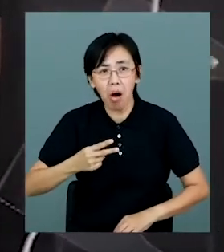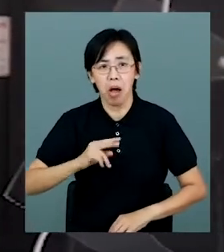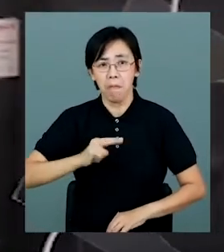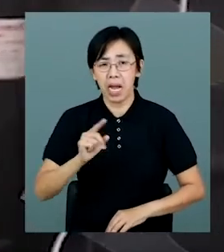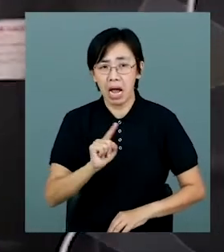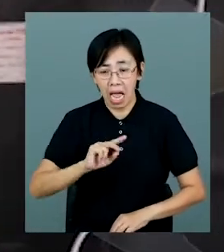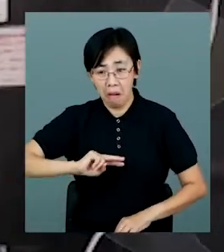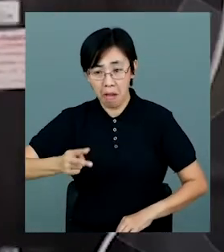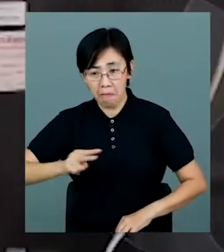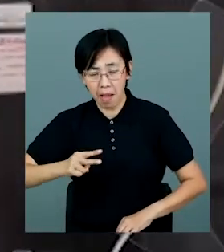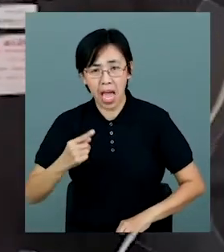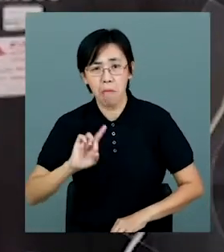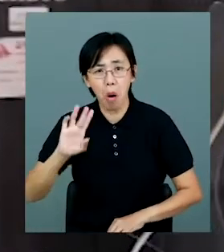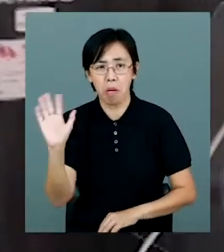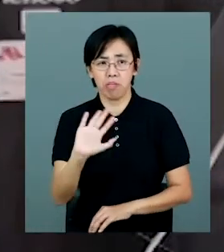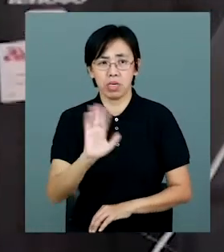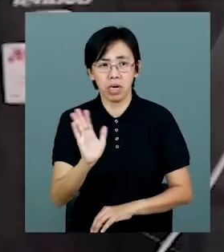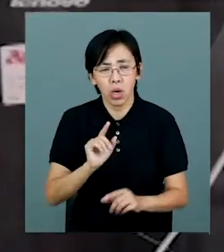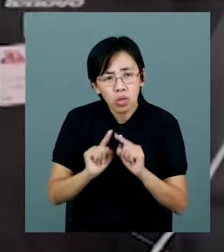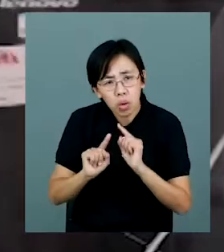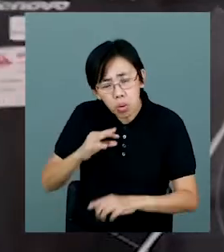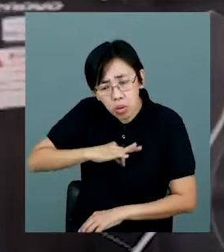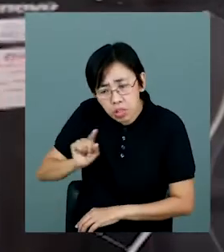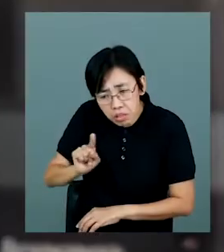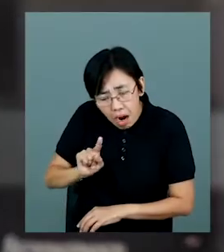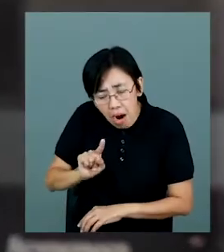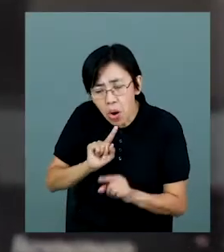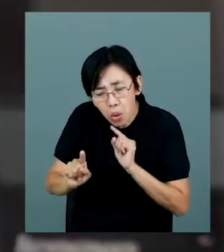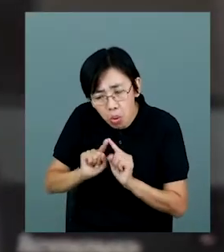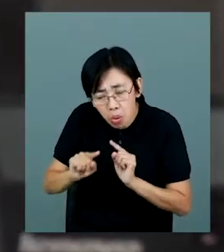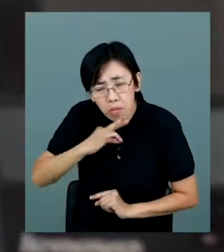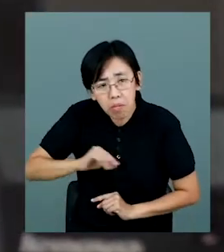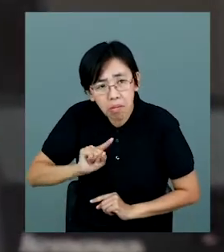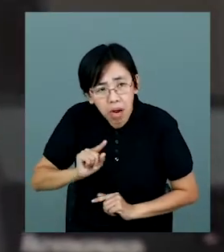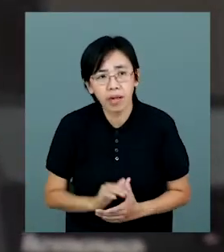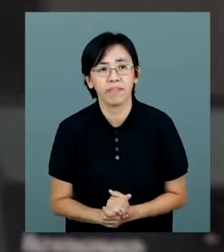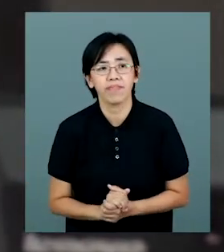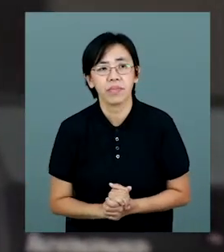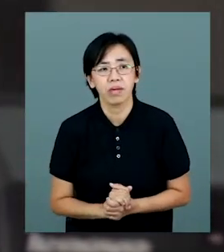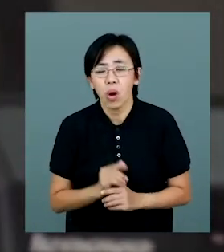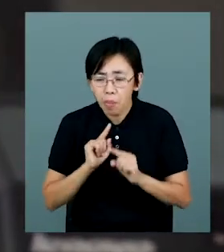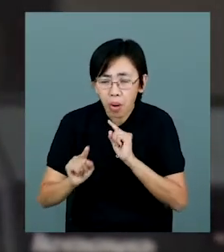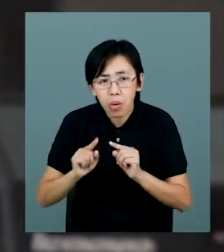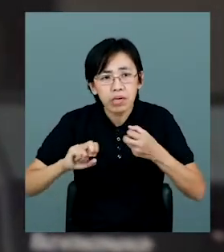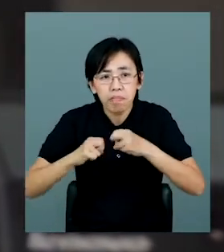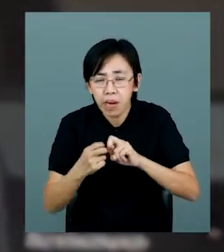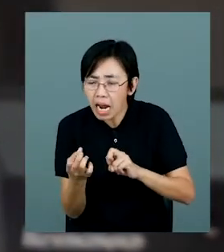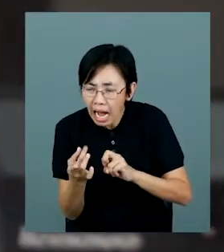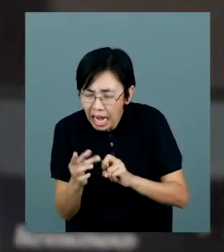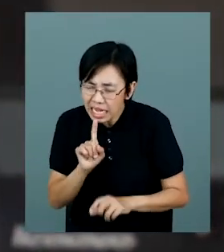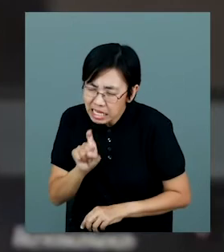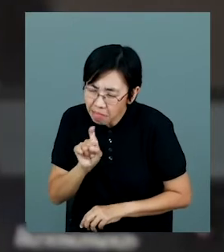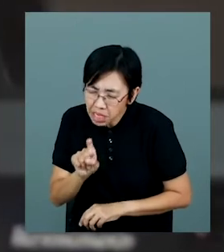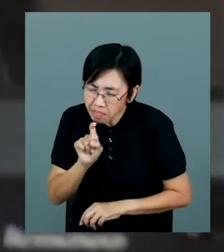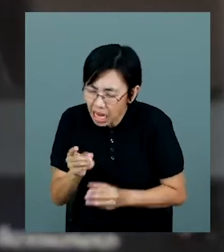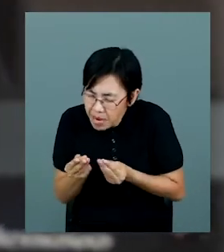ยันเหนียวไม่ใช่นะคะแปลยันเหนียวไม่ได้เราก็คุยกับเขาว่าความรู้สึกของเขาเป็นยังไงบ้างระหว่างที่เขาคุยแบบเขามีปัญห